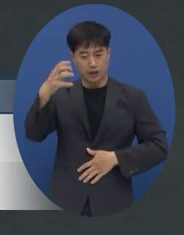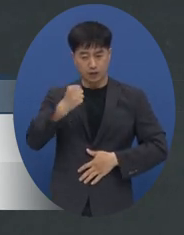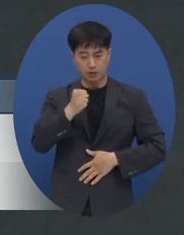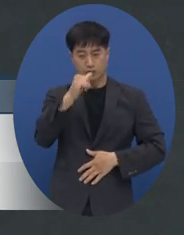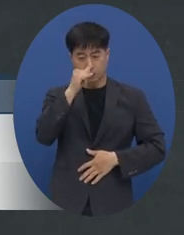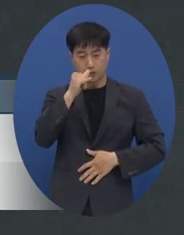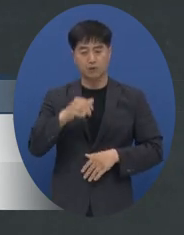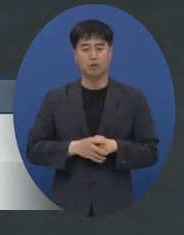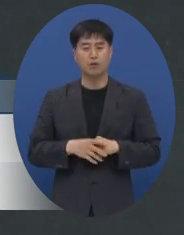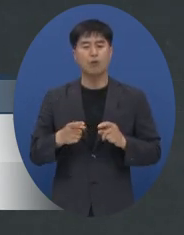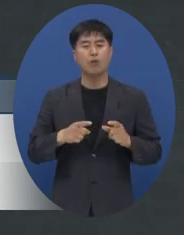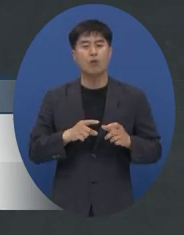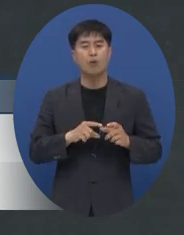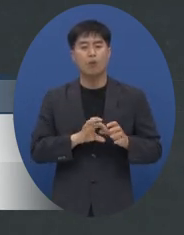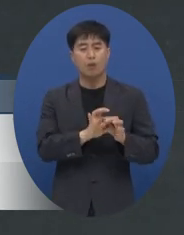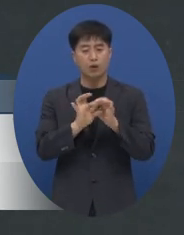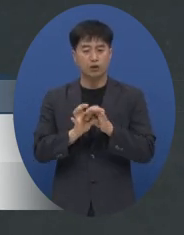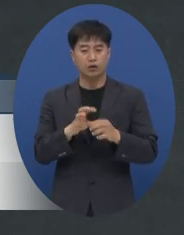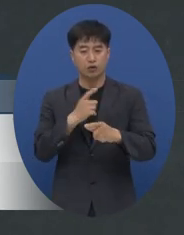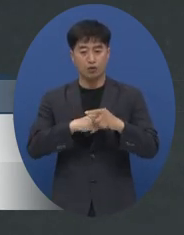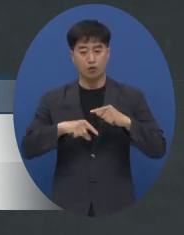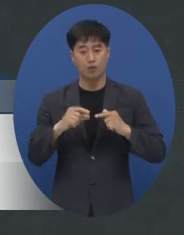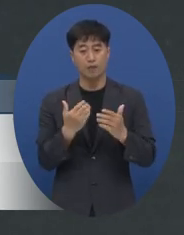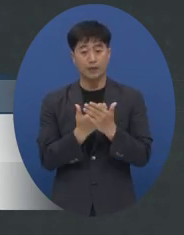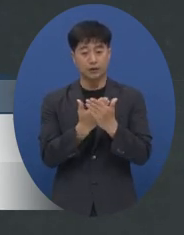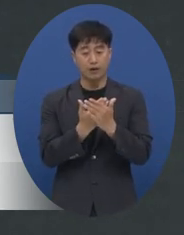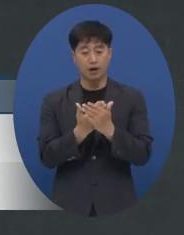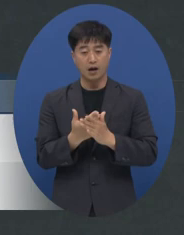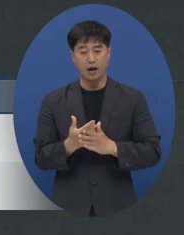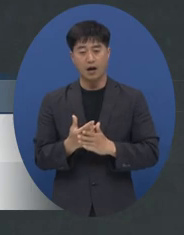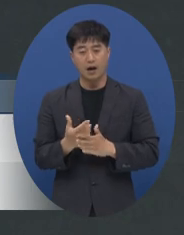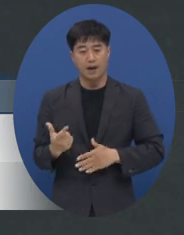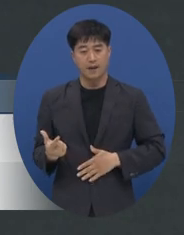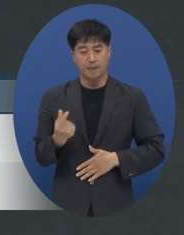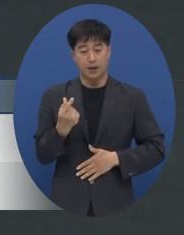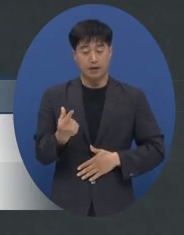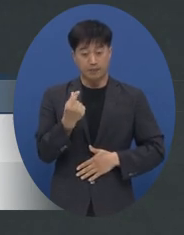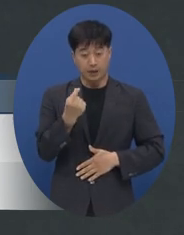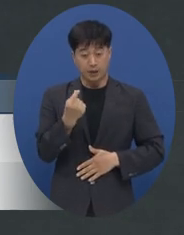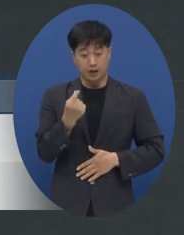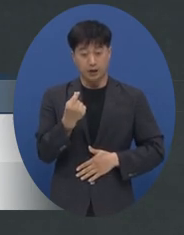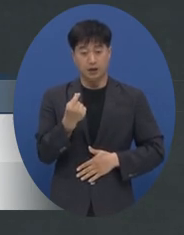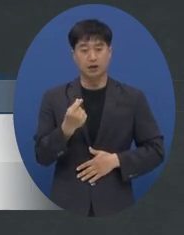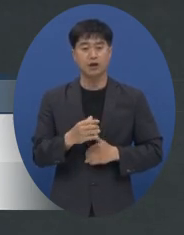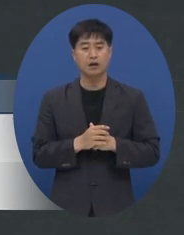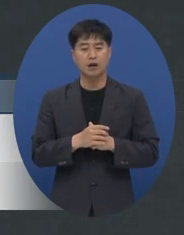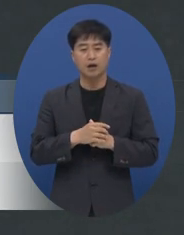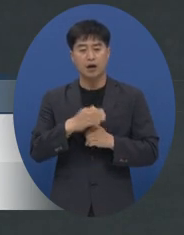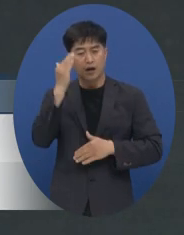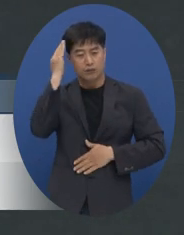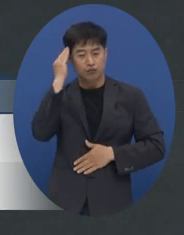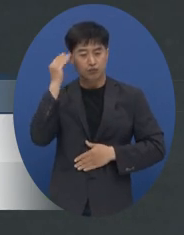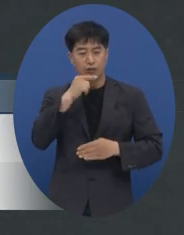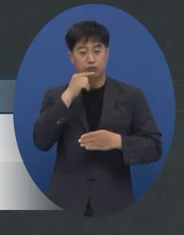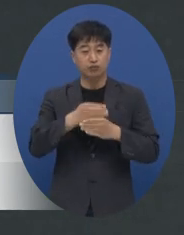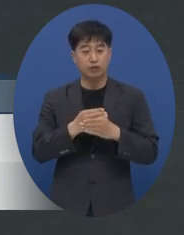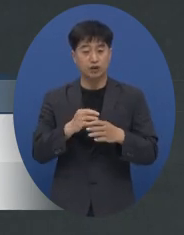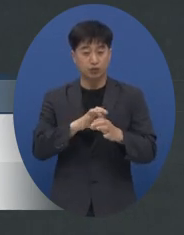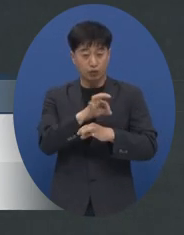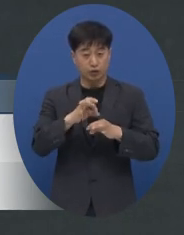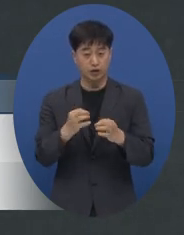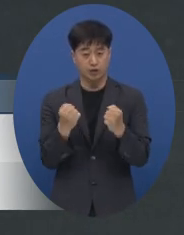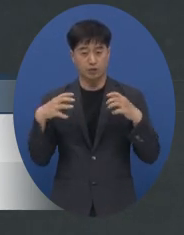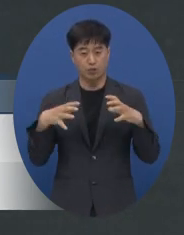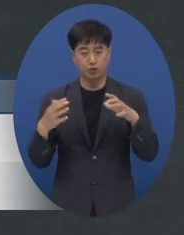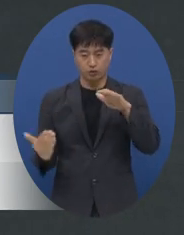협력의 의지를 갖고 있다는 것이죠. 관계가 조금만 더 개선되어지면 아주 빠른 속도로 남북평협이 이루어지지